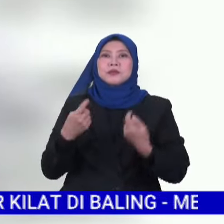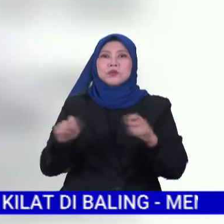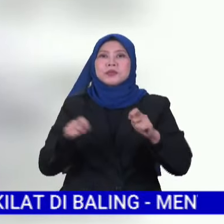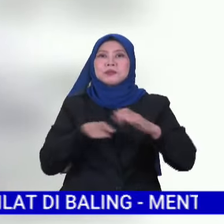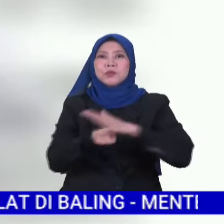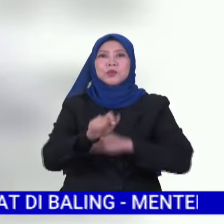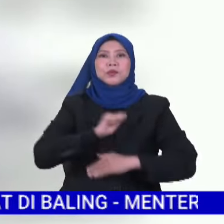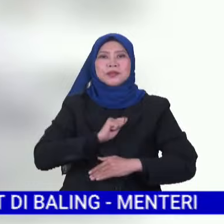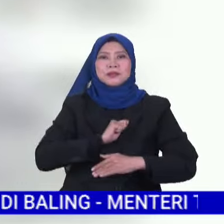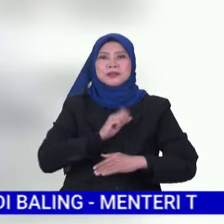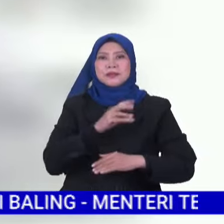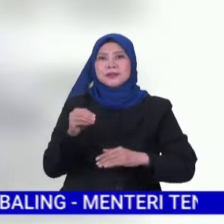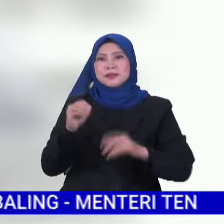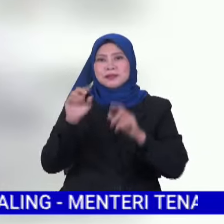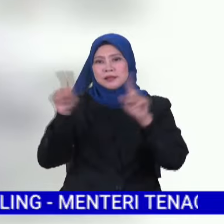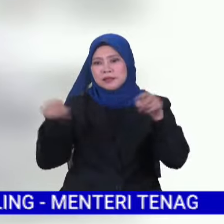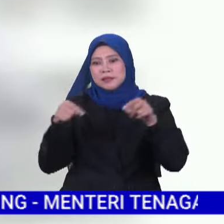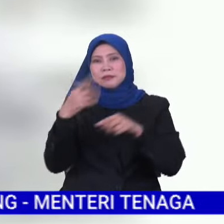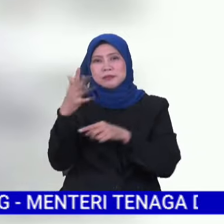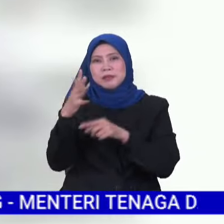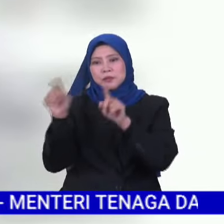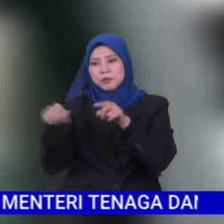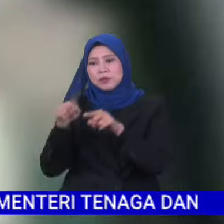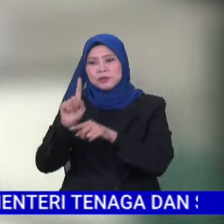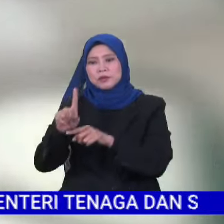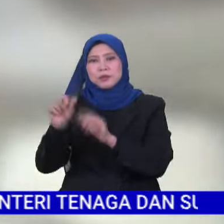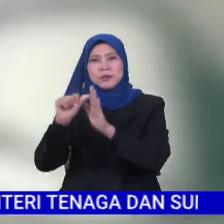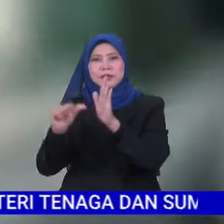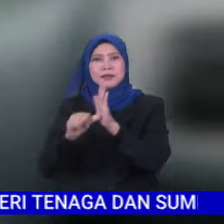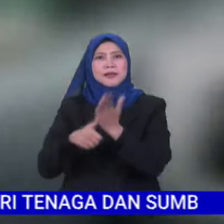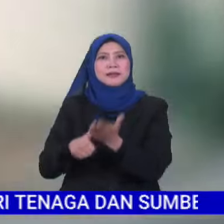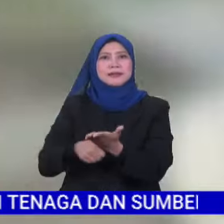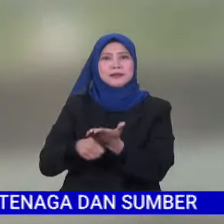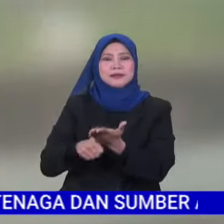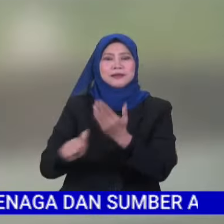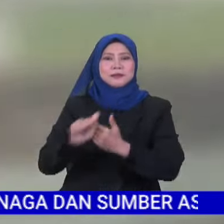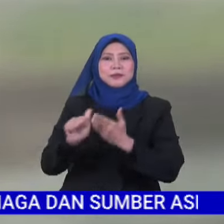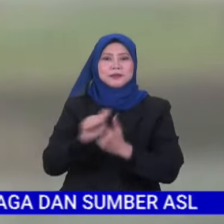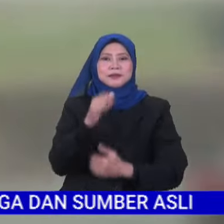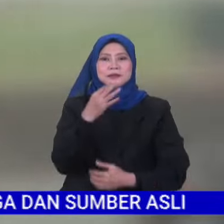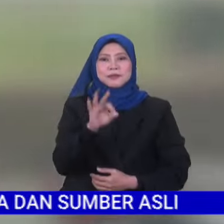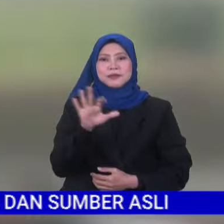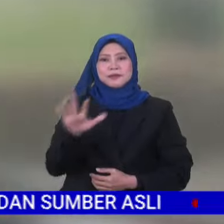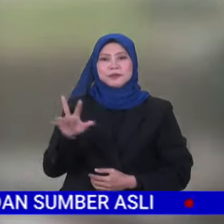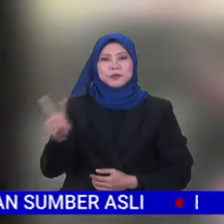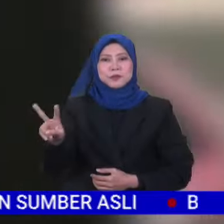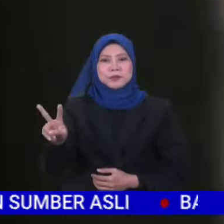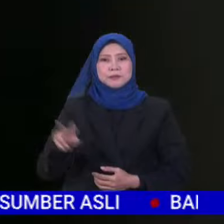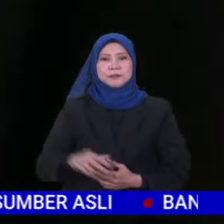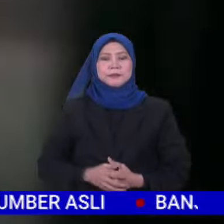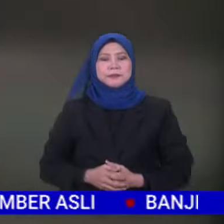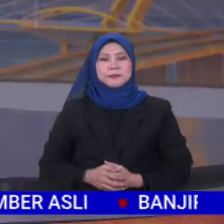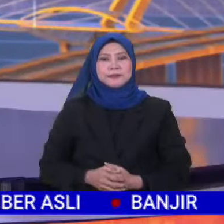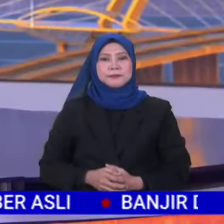cube membunuh diri dan section 15 kurungan satu akta dadah berbahaya 1952